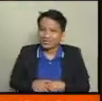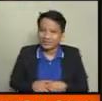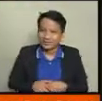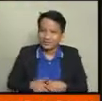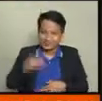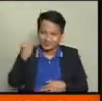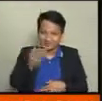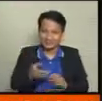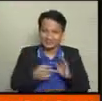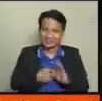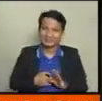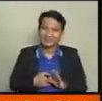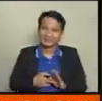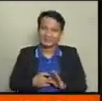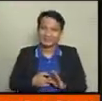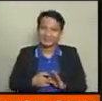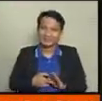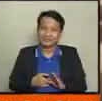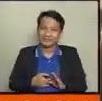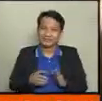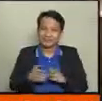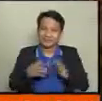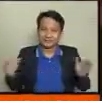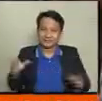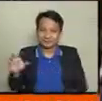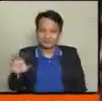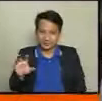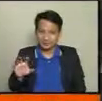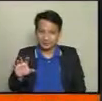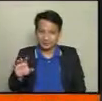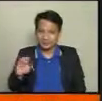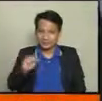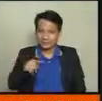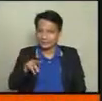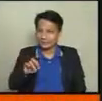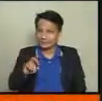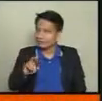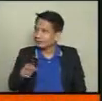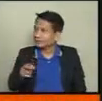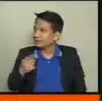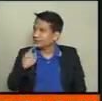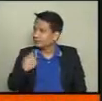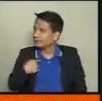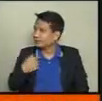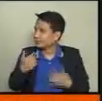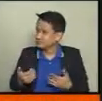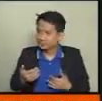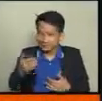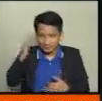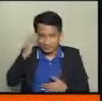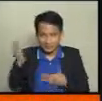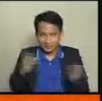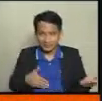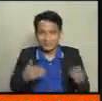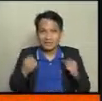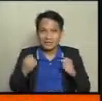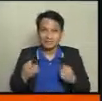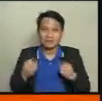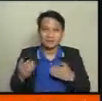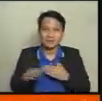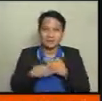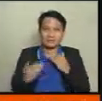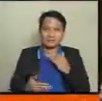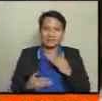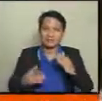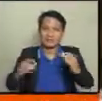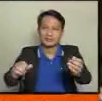dalang napakalaking speaker. Meron din iba sako ng bigas naman yung kanilang dala, pero mas karamihan sa ating nakikita